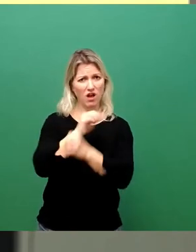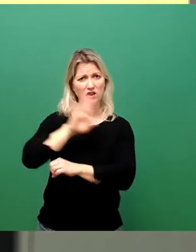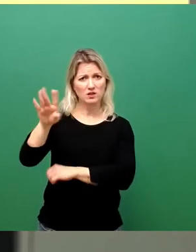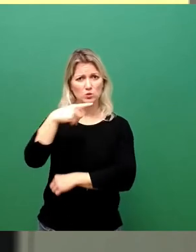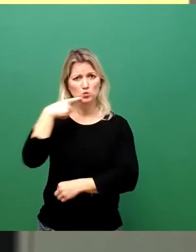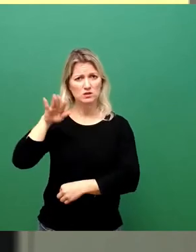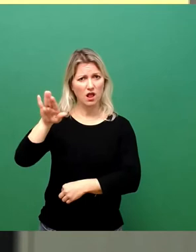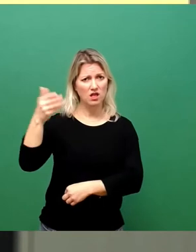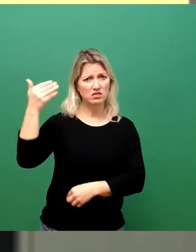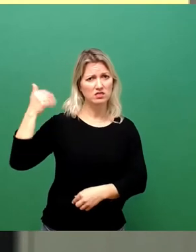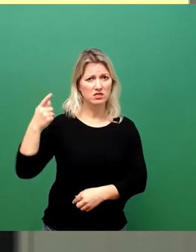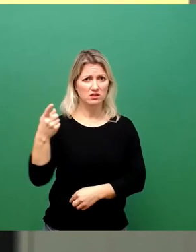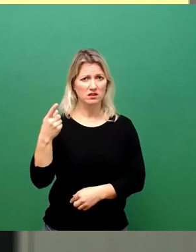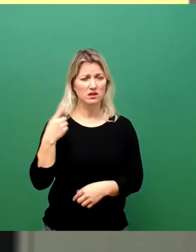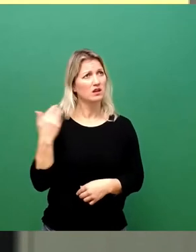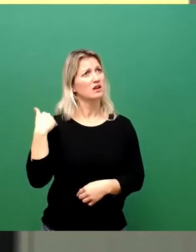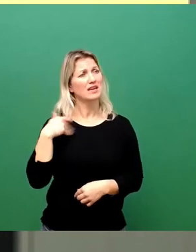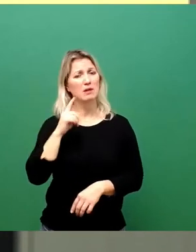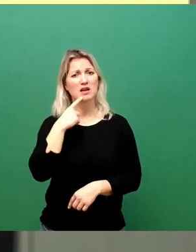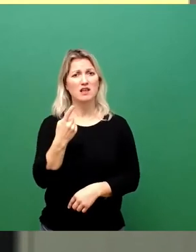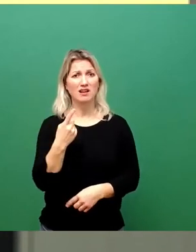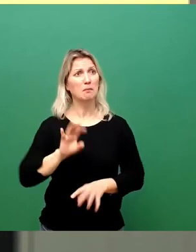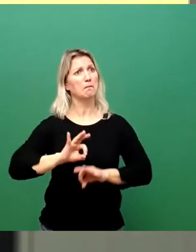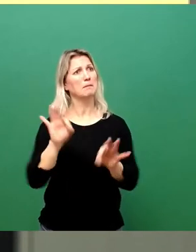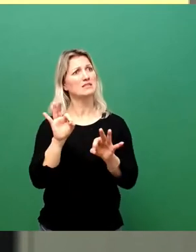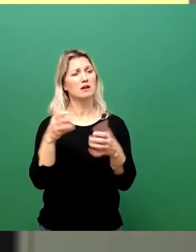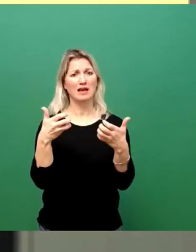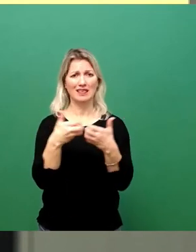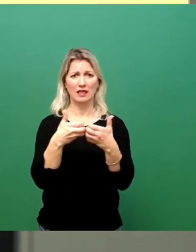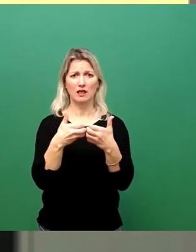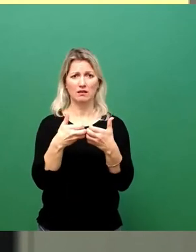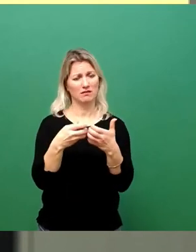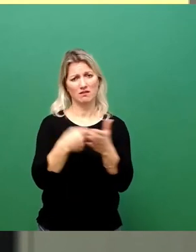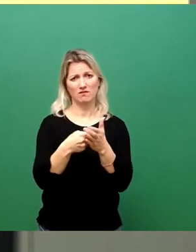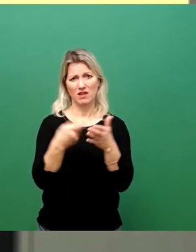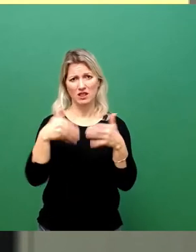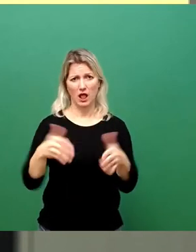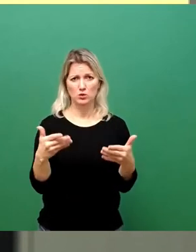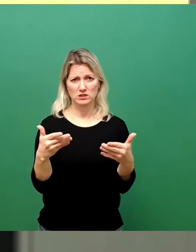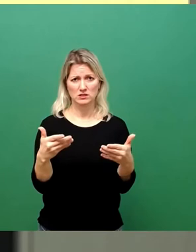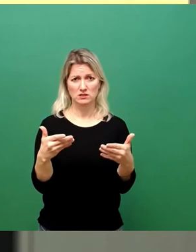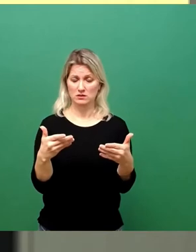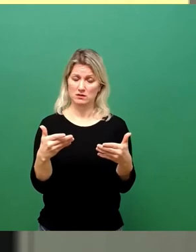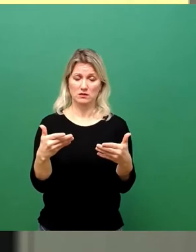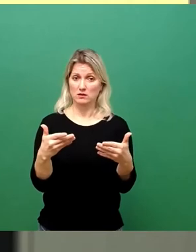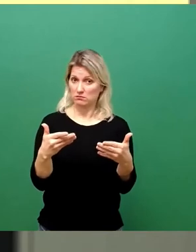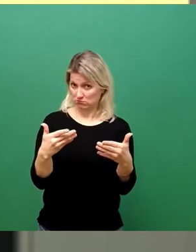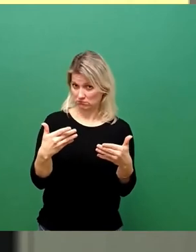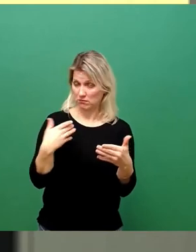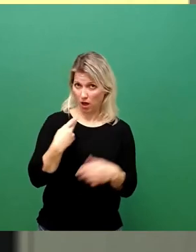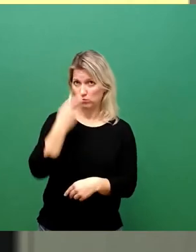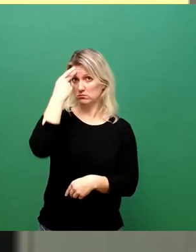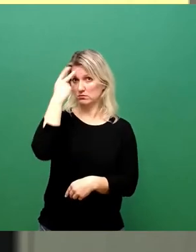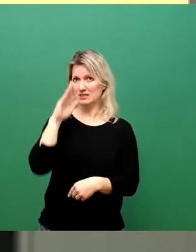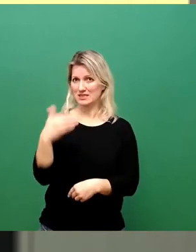wichtiger Spruch war immer, der beste Krieg ist nichts wert. Das hat mich natürlich auch geprägt. Und diese